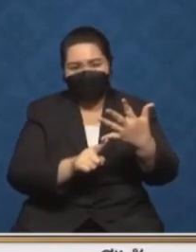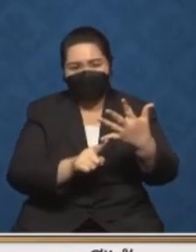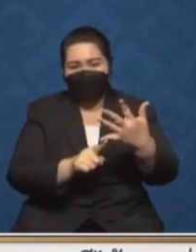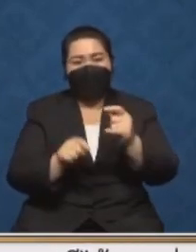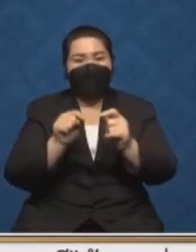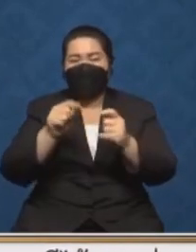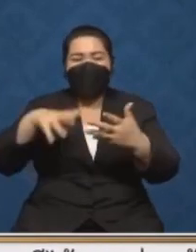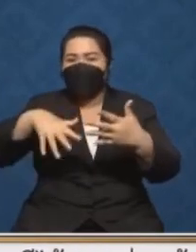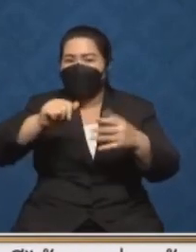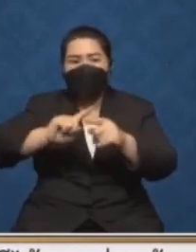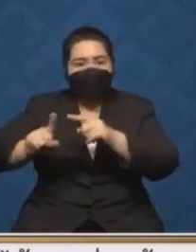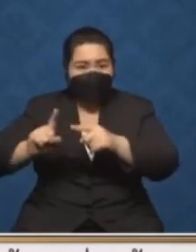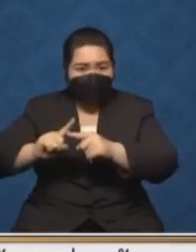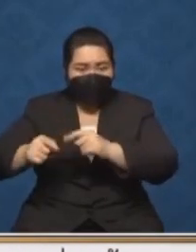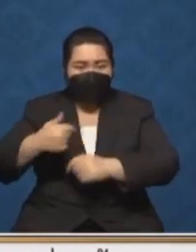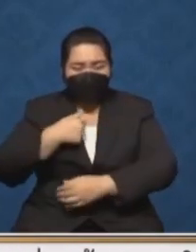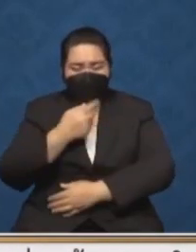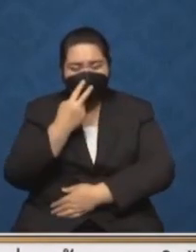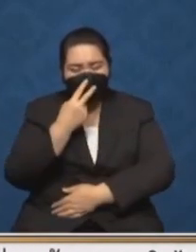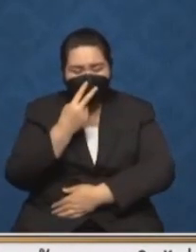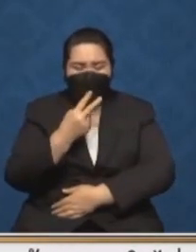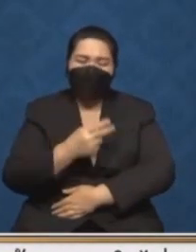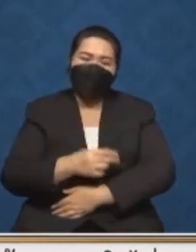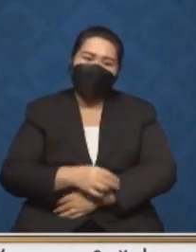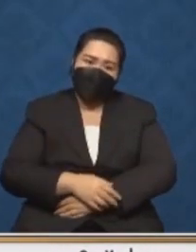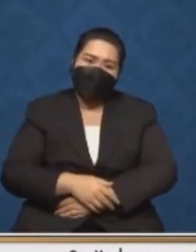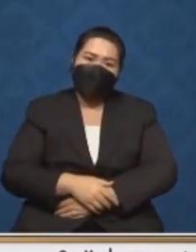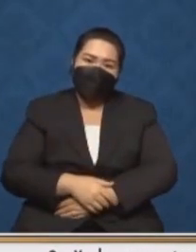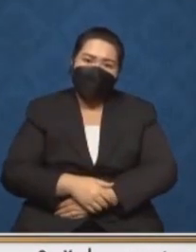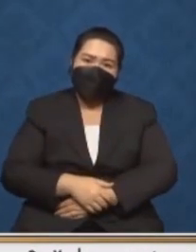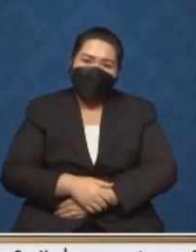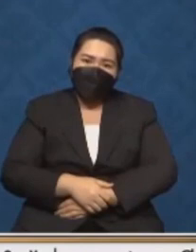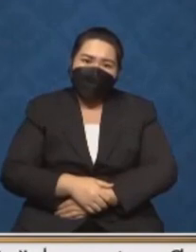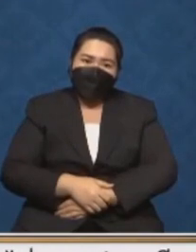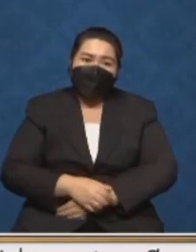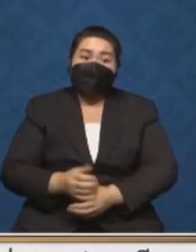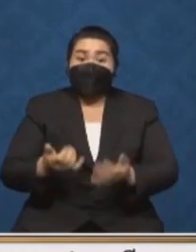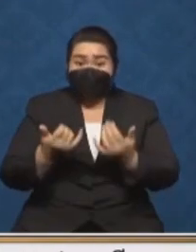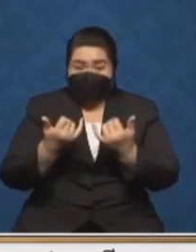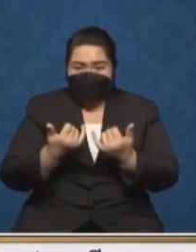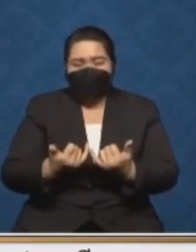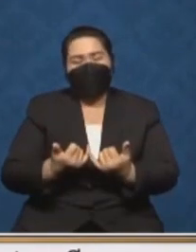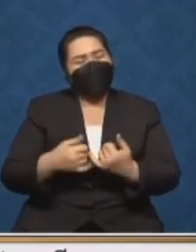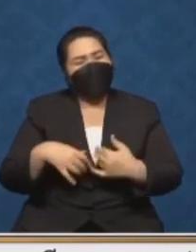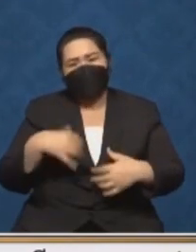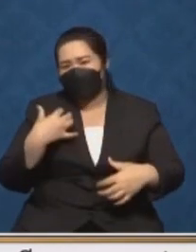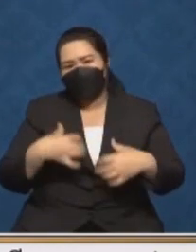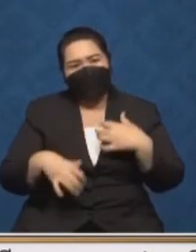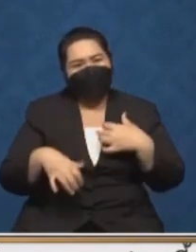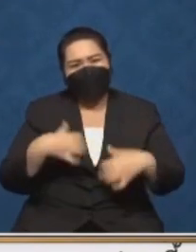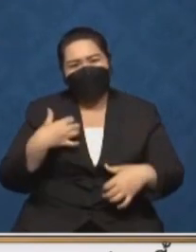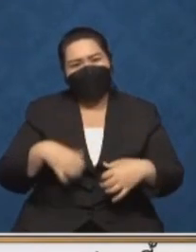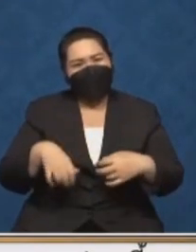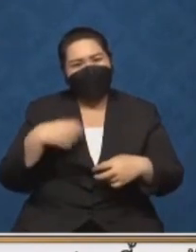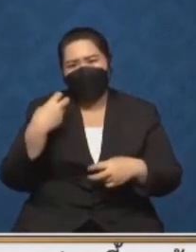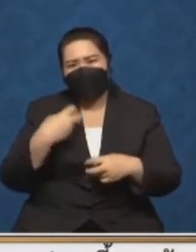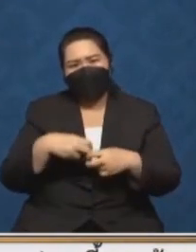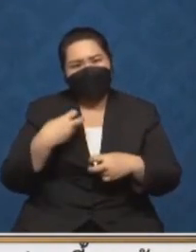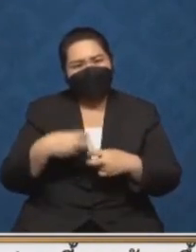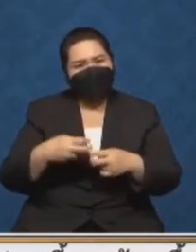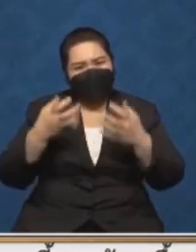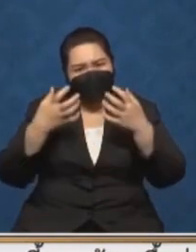ำเภอเมือง ซึ่ผมกเห็นอยู่ใกล้เคียงตอนนี้พี่น้องเดือดร้อนอย่างแนสหัสกัน